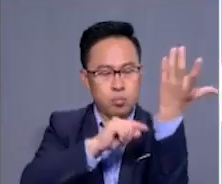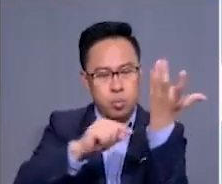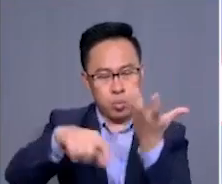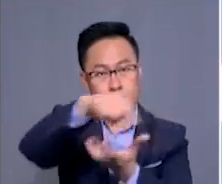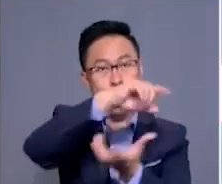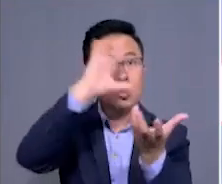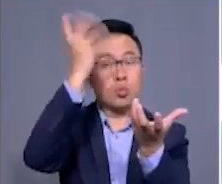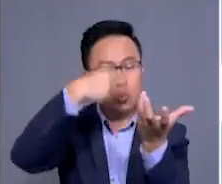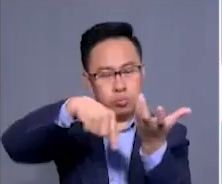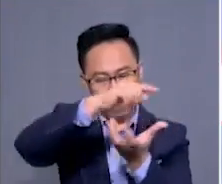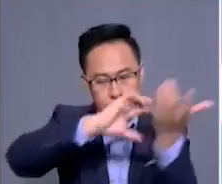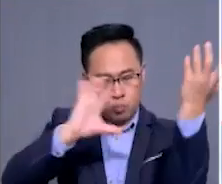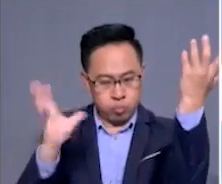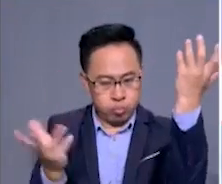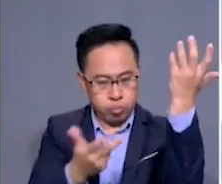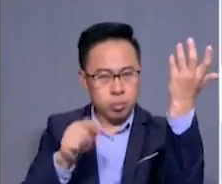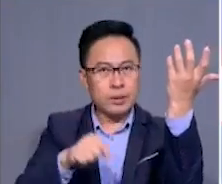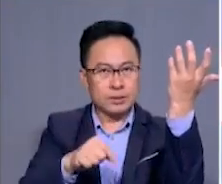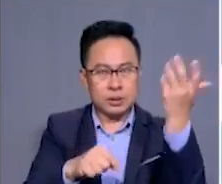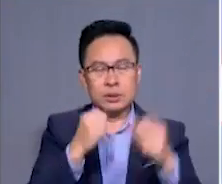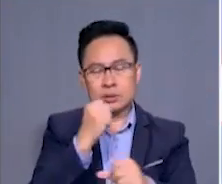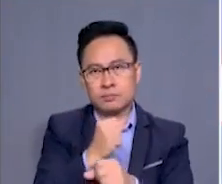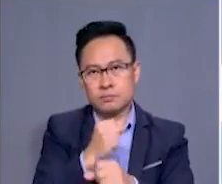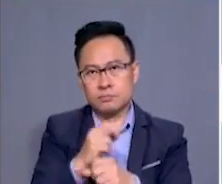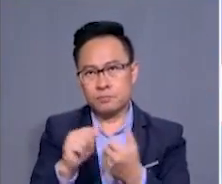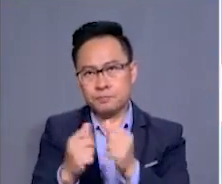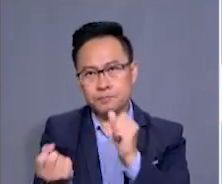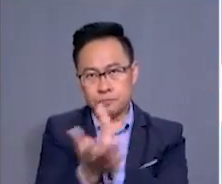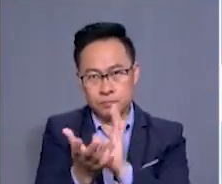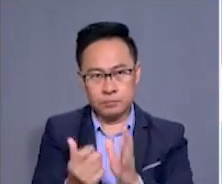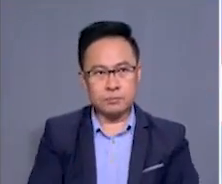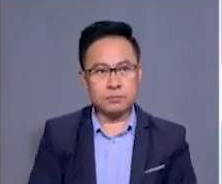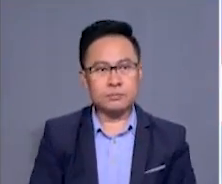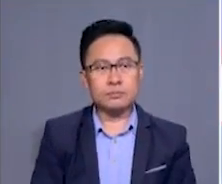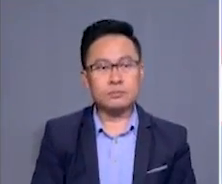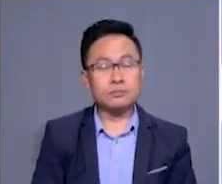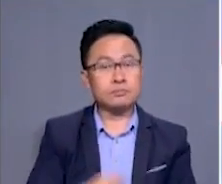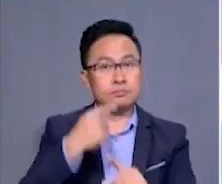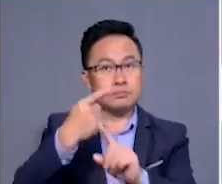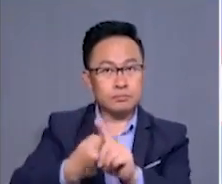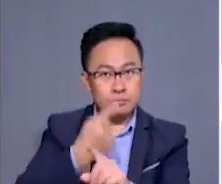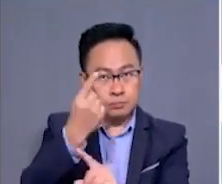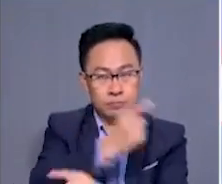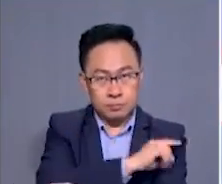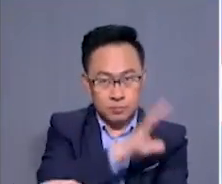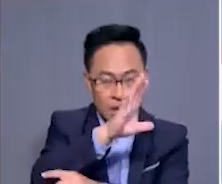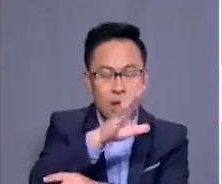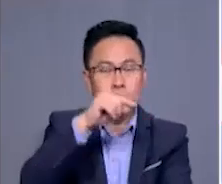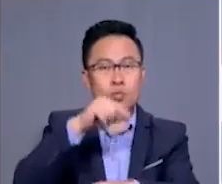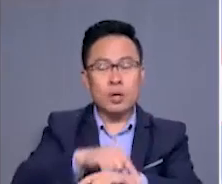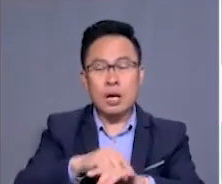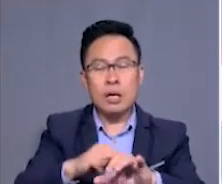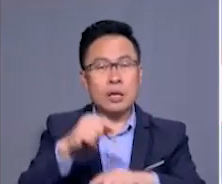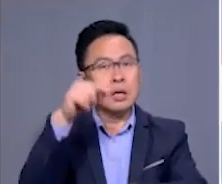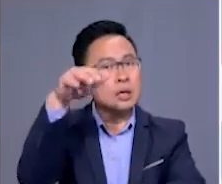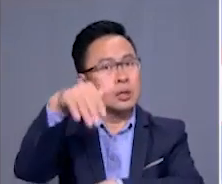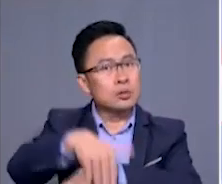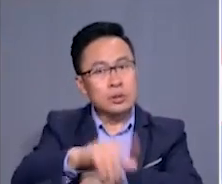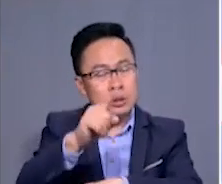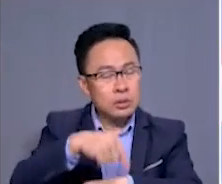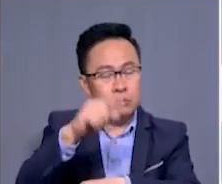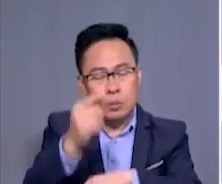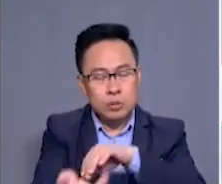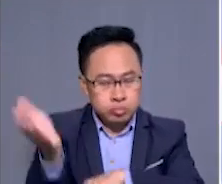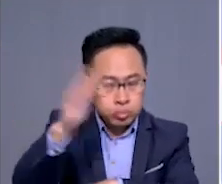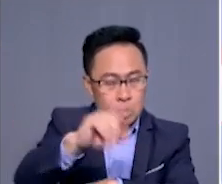ได้ครับ ค่ะค่ะค่ะนิดนึงนะคะท่านที่บอกว่าสถานการณ์จะคลี่คลายในช่วงวันที่5มกราคมคือช่วงเวลาไหนคะที่สถานการณ์น่าจะดี